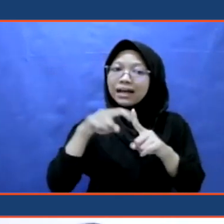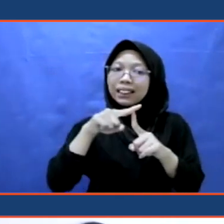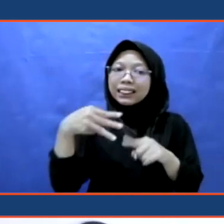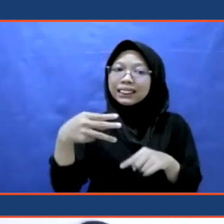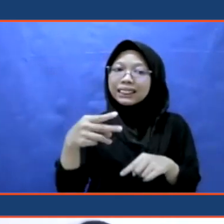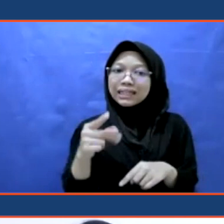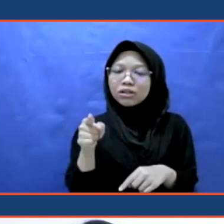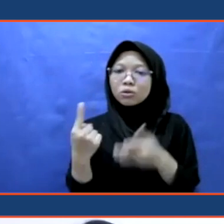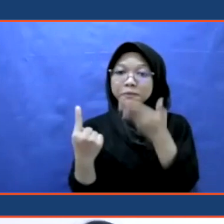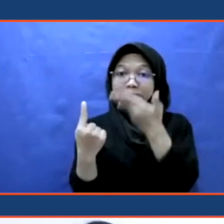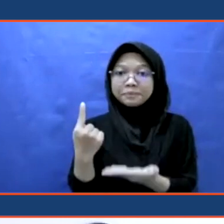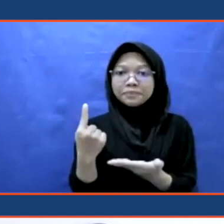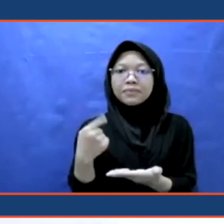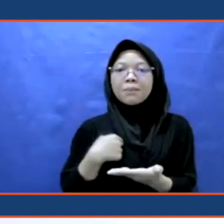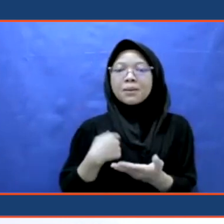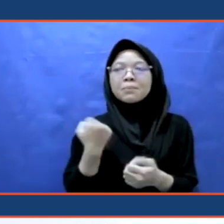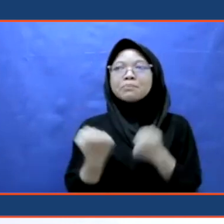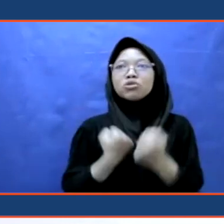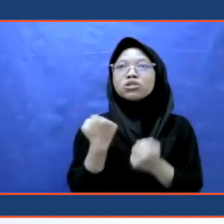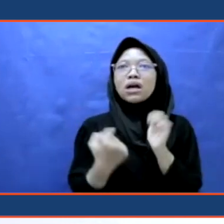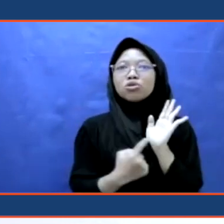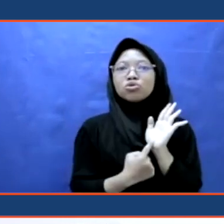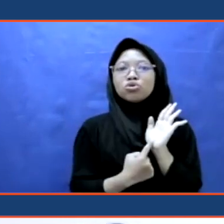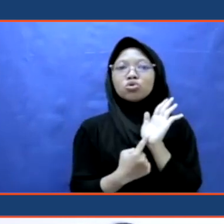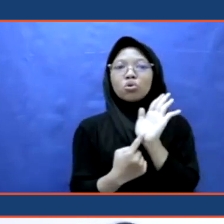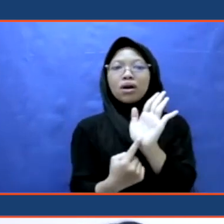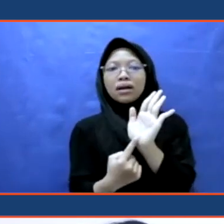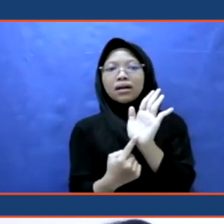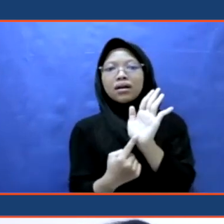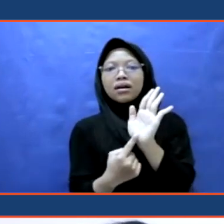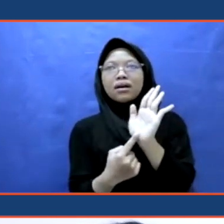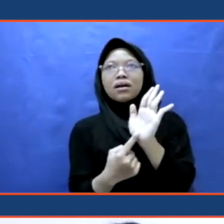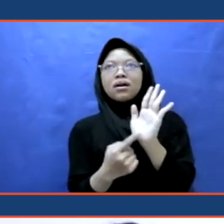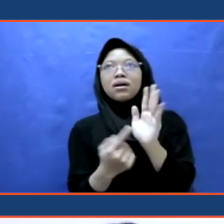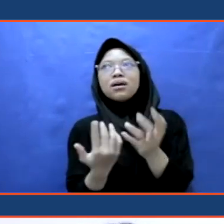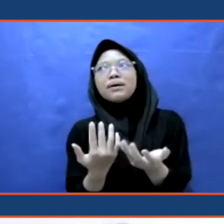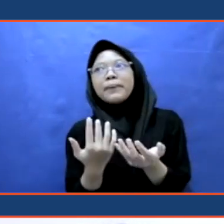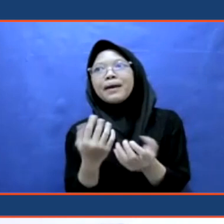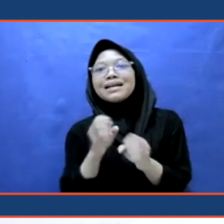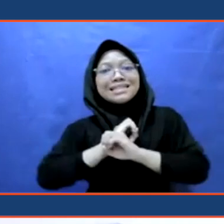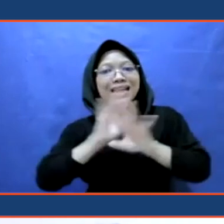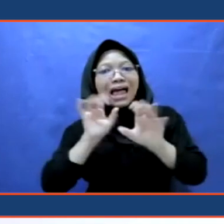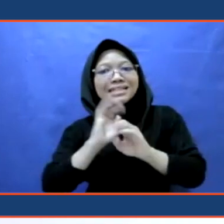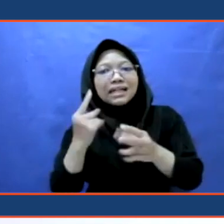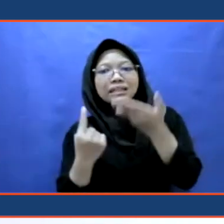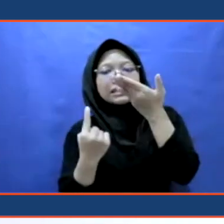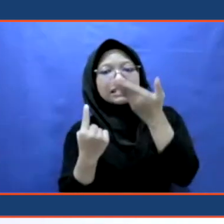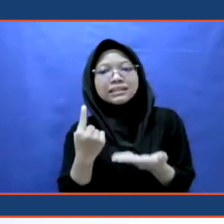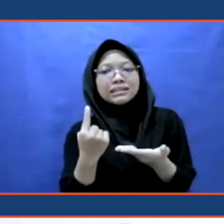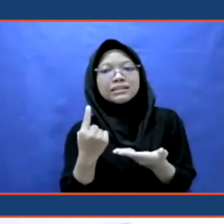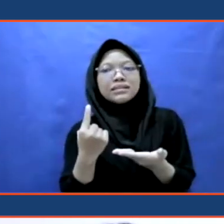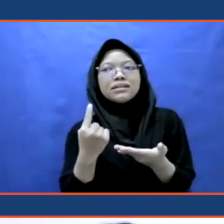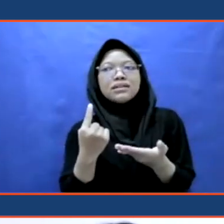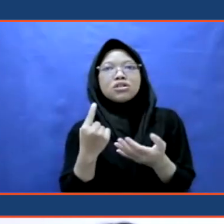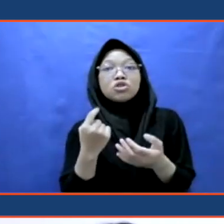Secara metaforis kita jadi kami menggunakan metafora untuk menjelaskan atau menggambarkan ya